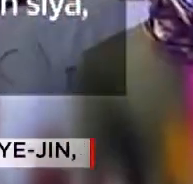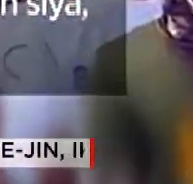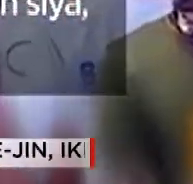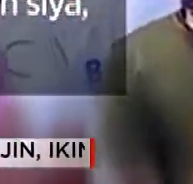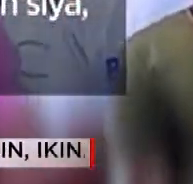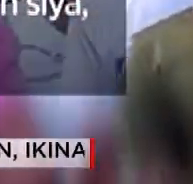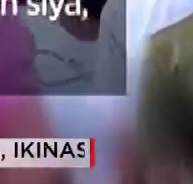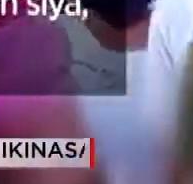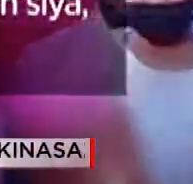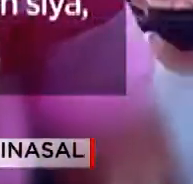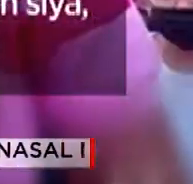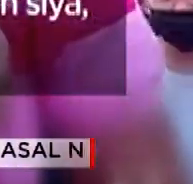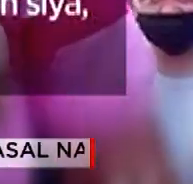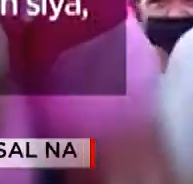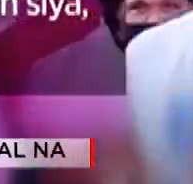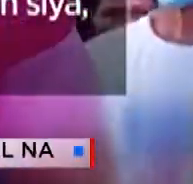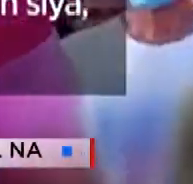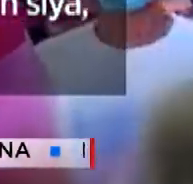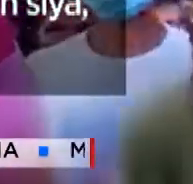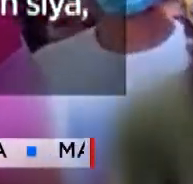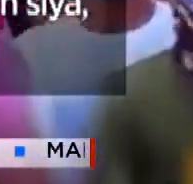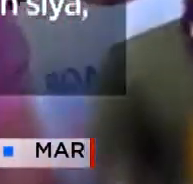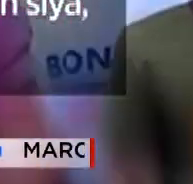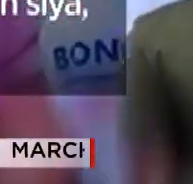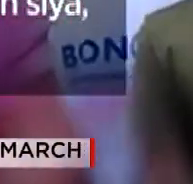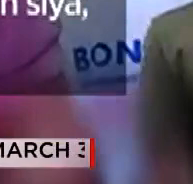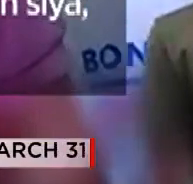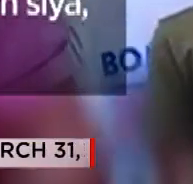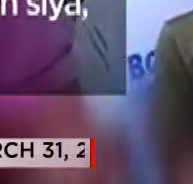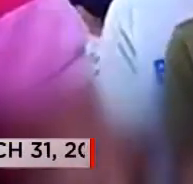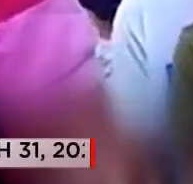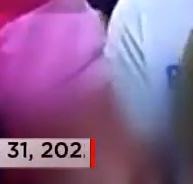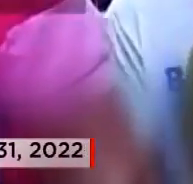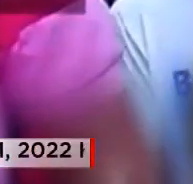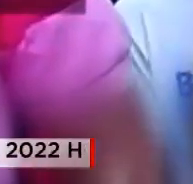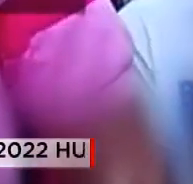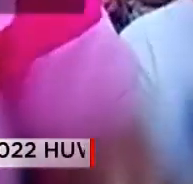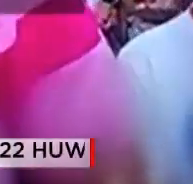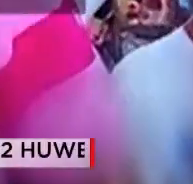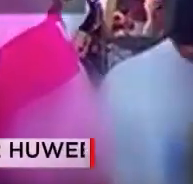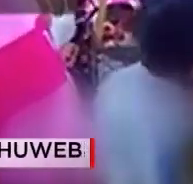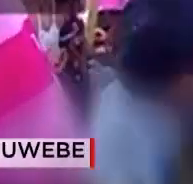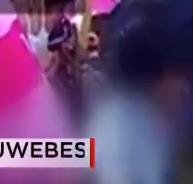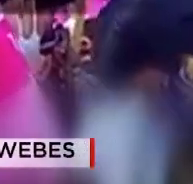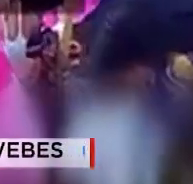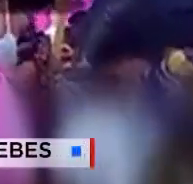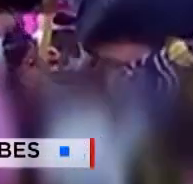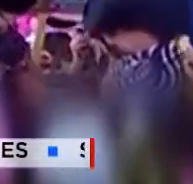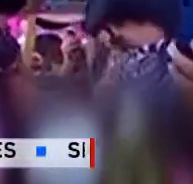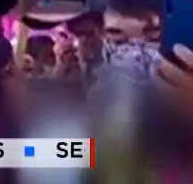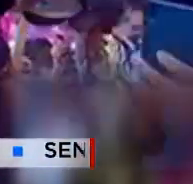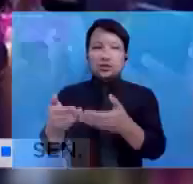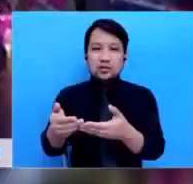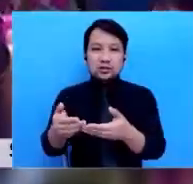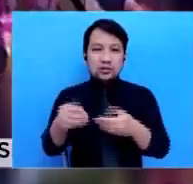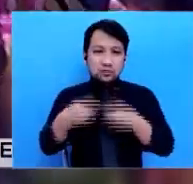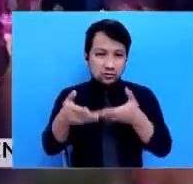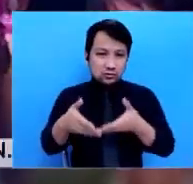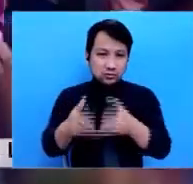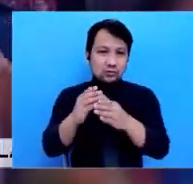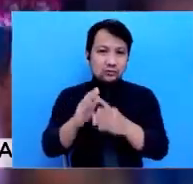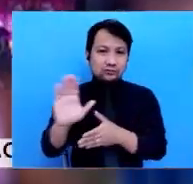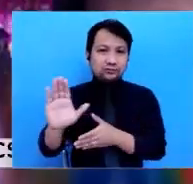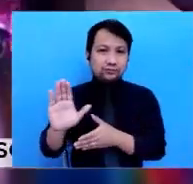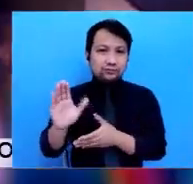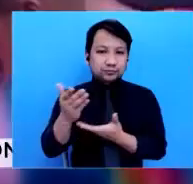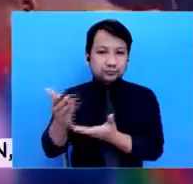ang supportan sa ginagawin na natin na huwag na muna tumuloy para full force ng lapas ng mga official